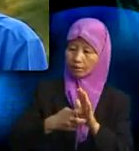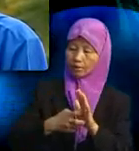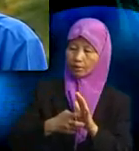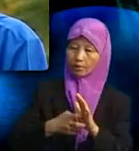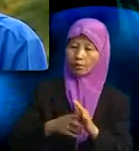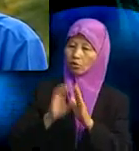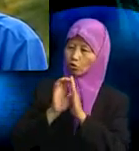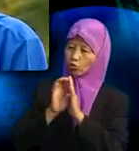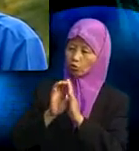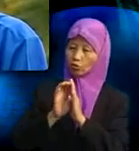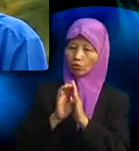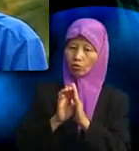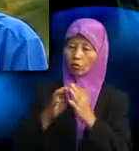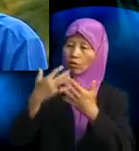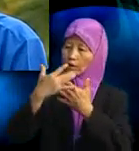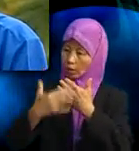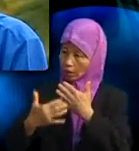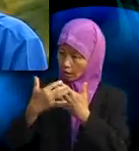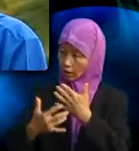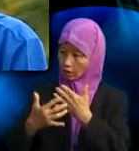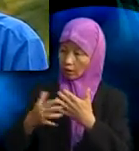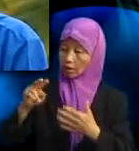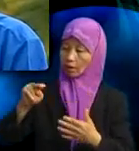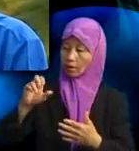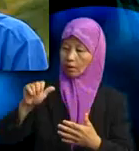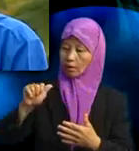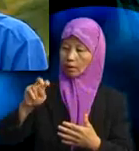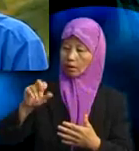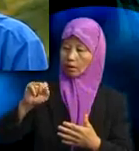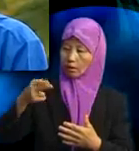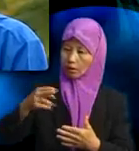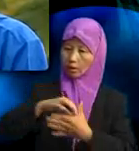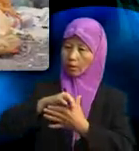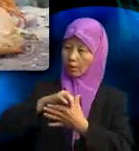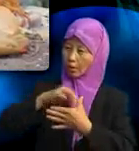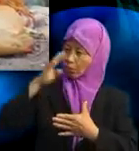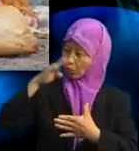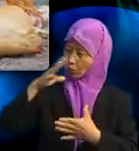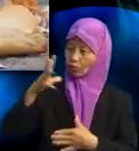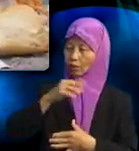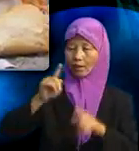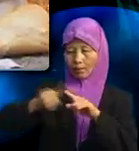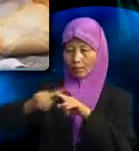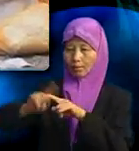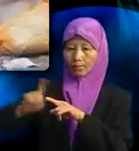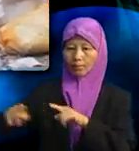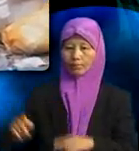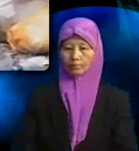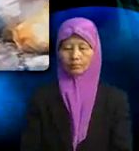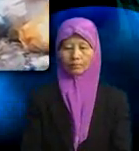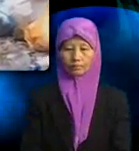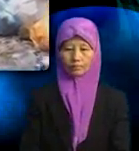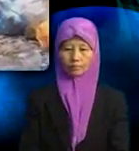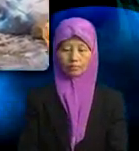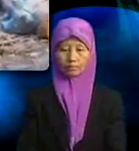mutawasitah, iaitu sebagai contoh darah, nanah, bangkai dan sebagainya.